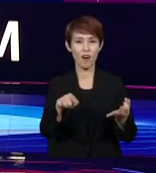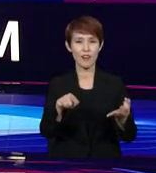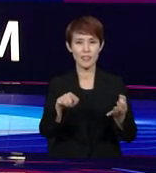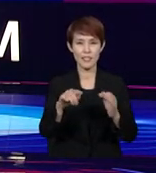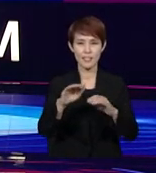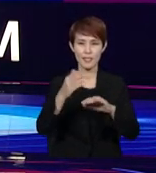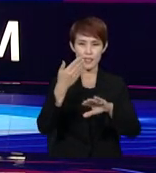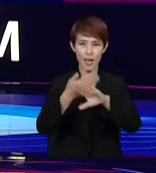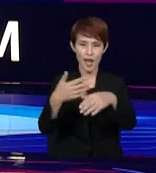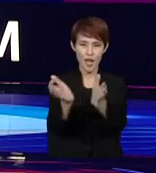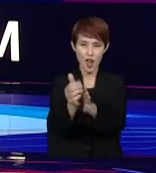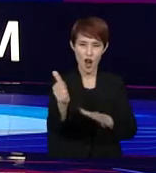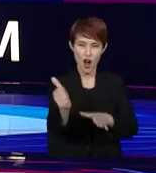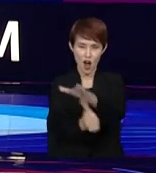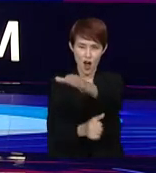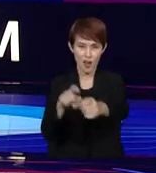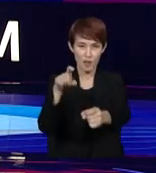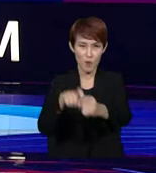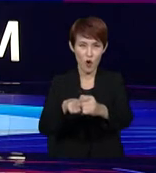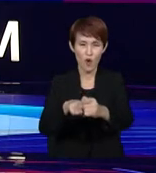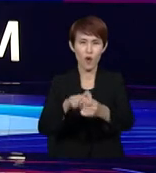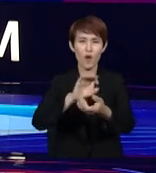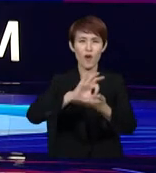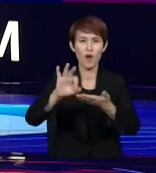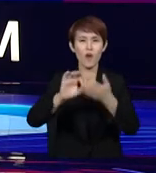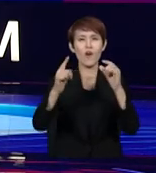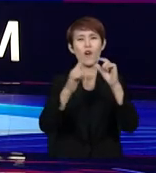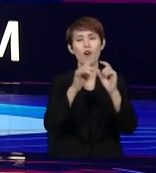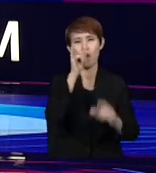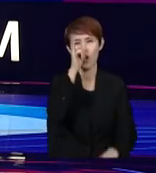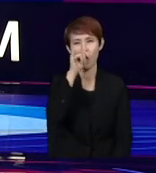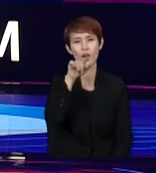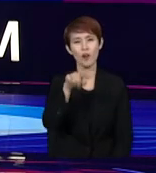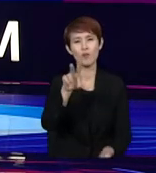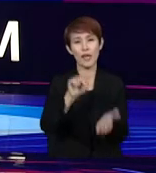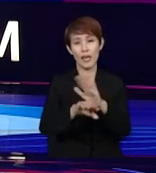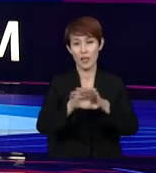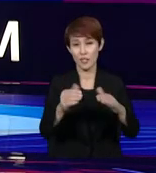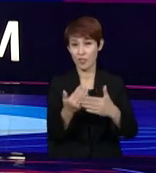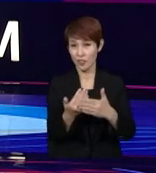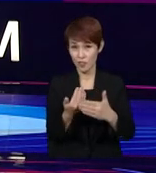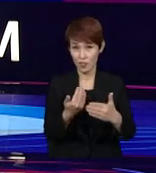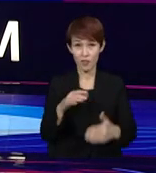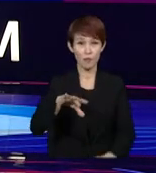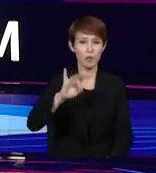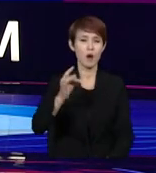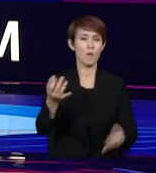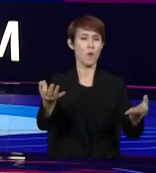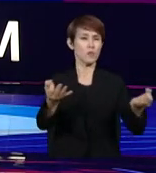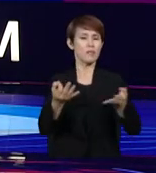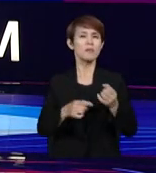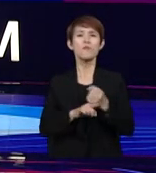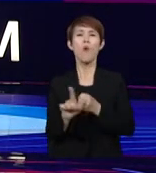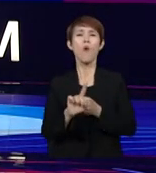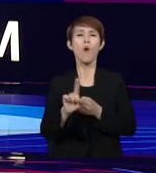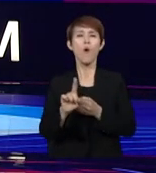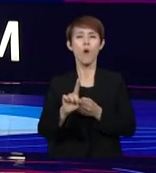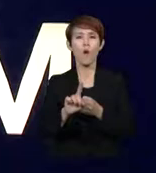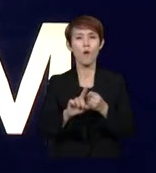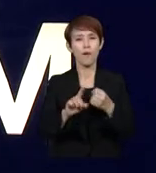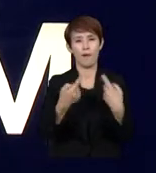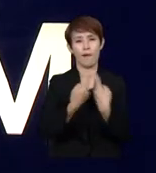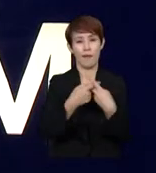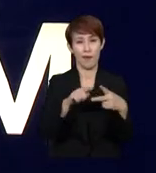공격하기 위해서 오남용되기도 합니다. 이런 포퓰리즘을 해결하기 이전에 사람들이 포퓰리즘의 정확한 의미를 이해하고